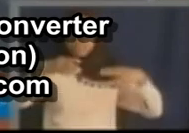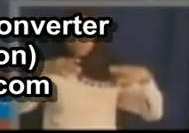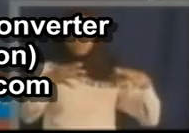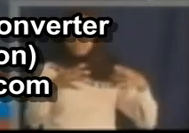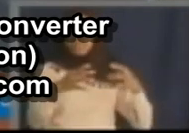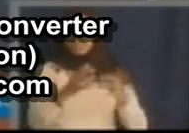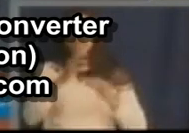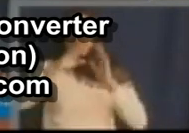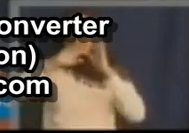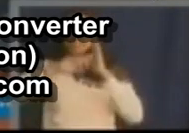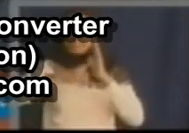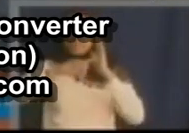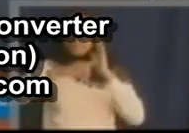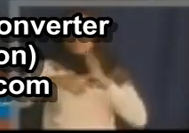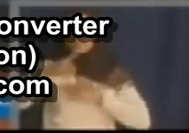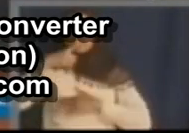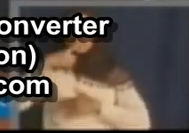ya kanuni waseme ndio.